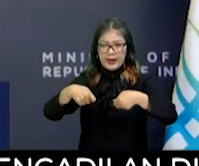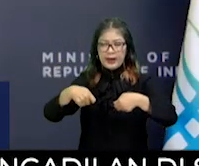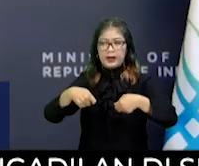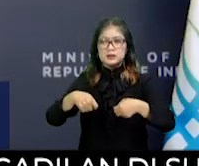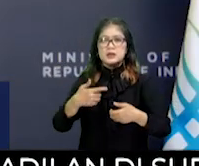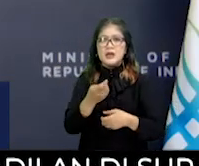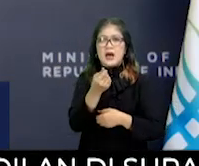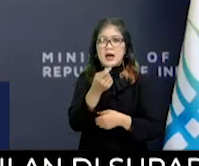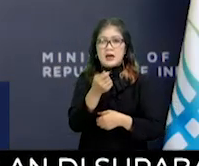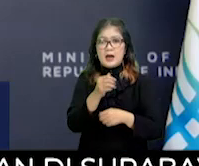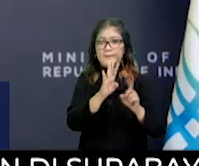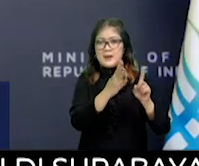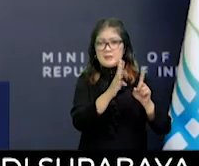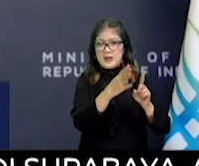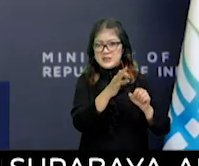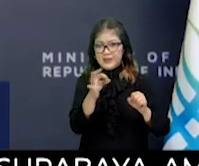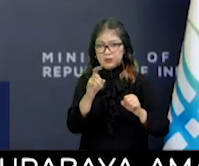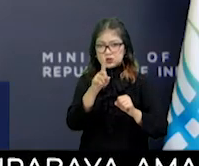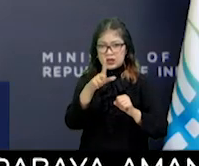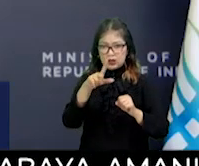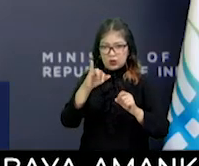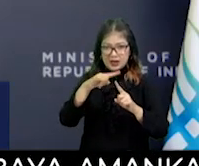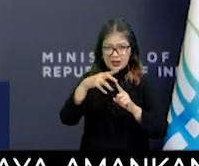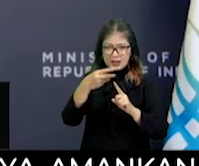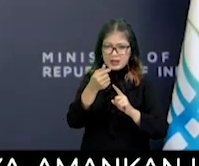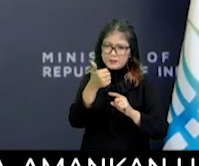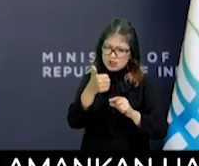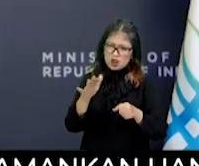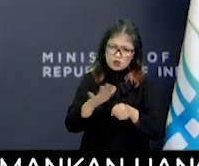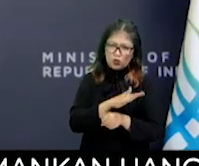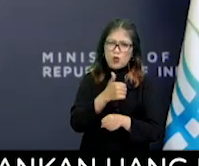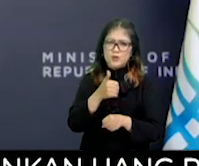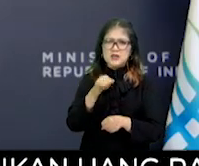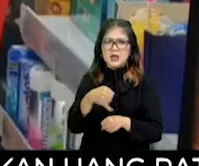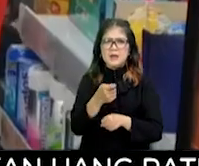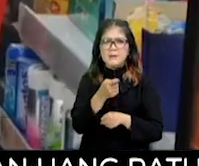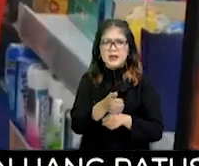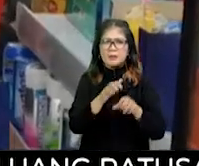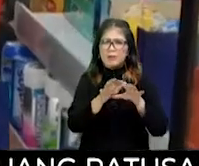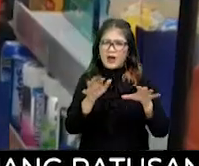Rp14.000 per liter pasti dapat mencukupi kebutuhan seluruh masyarakat.